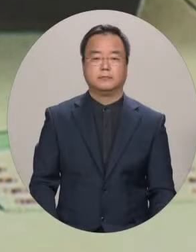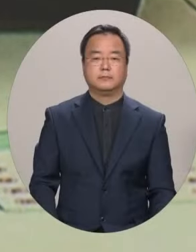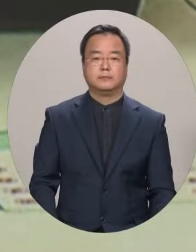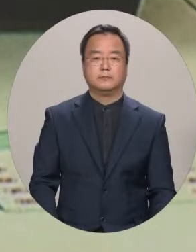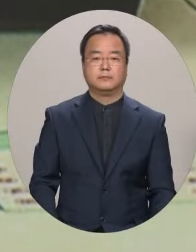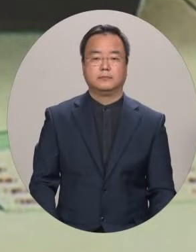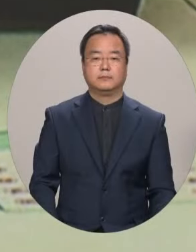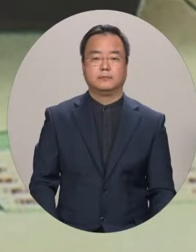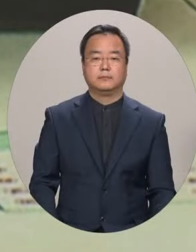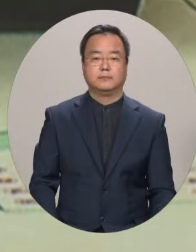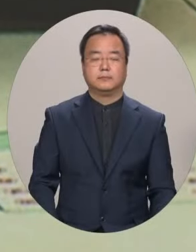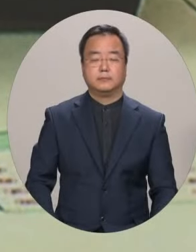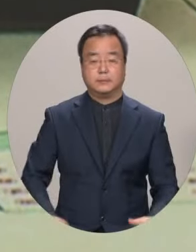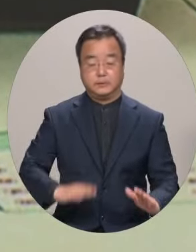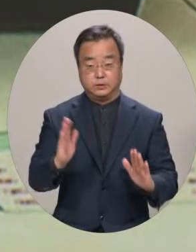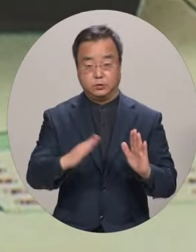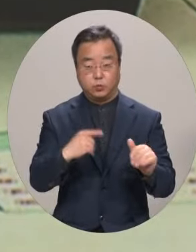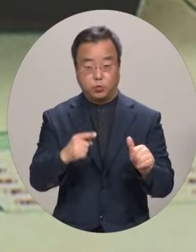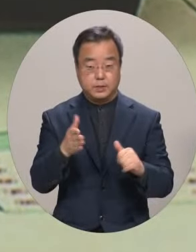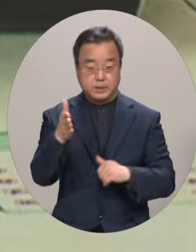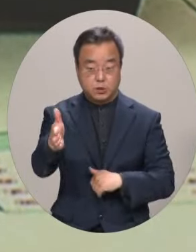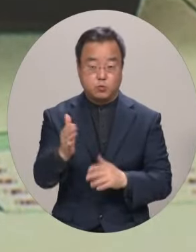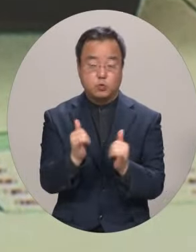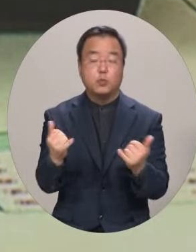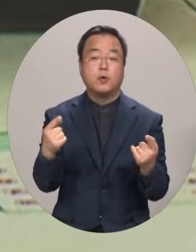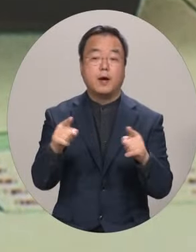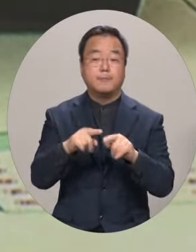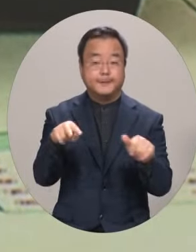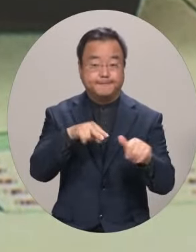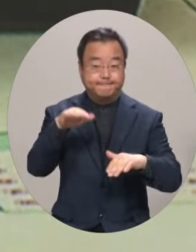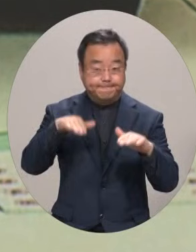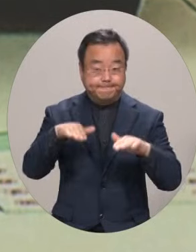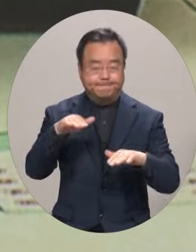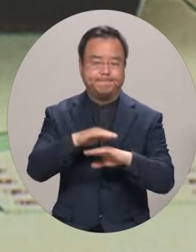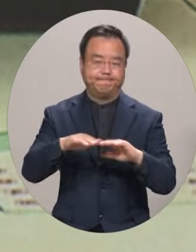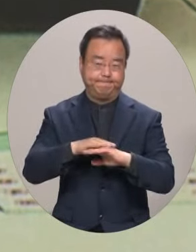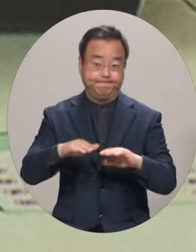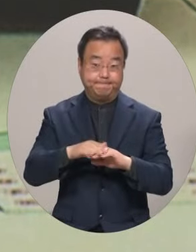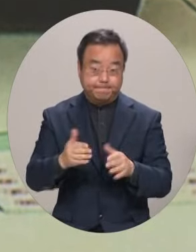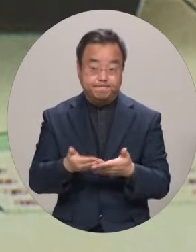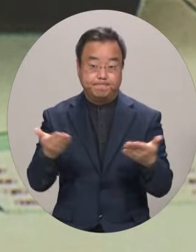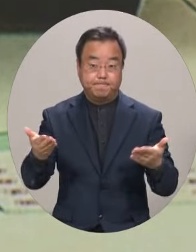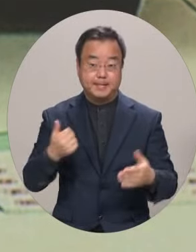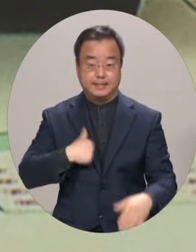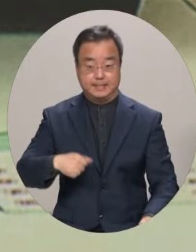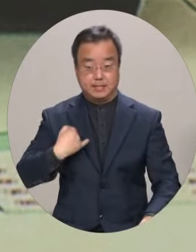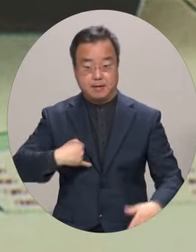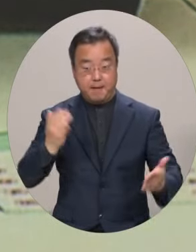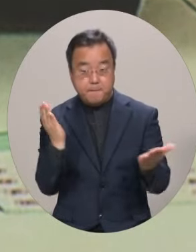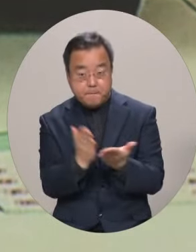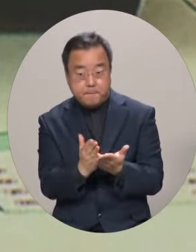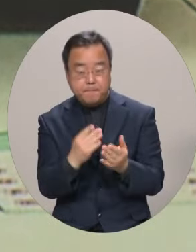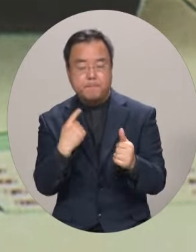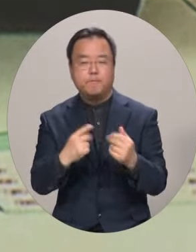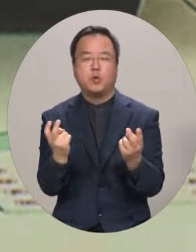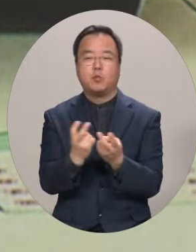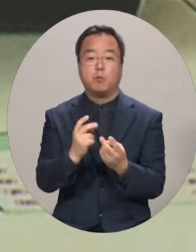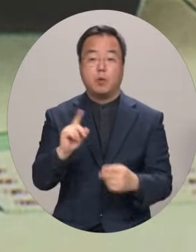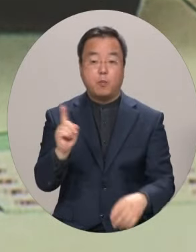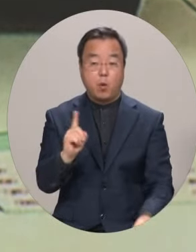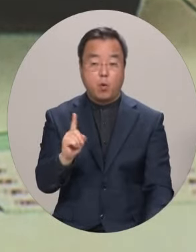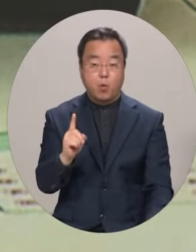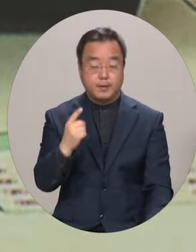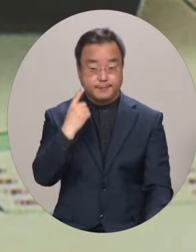최고의 공교육 전문가들과 함께 정보 격차를 해소하고 우리 자녀에게 꼭 맞는 교육 방법을 알아보는 시간